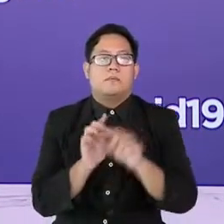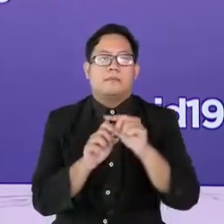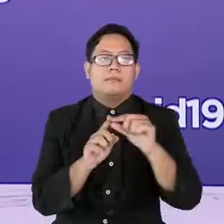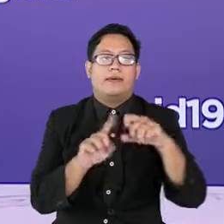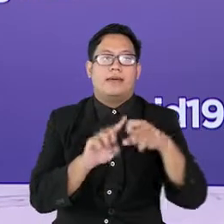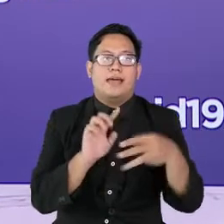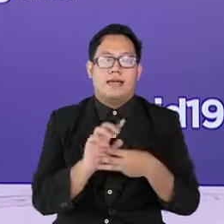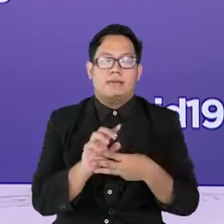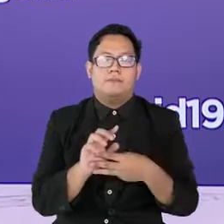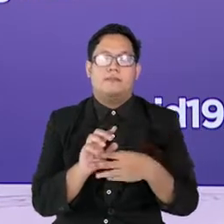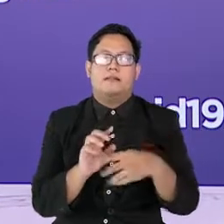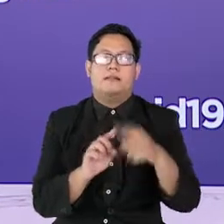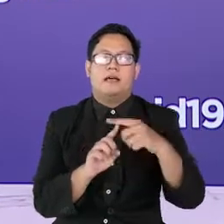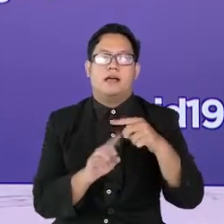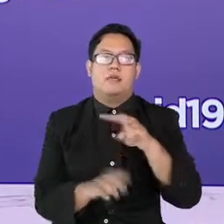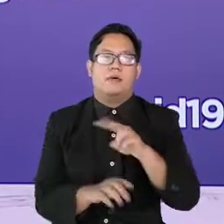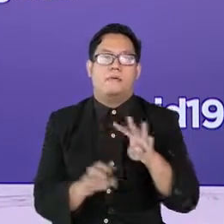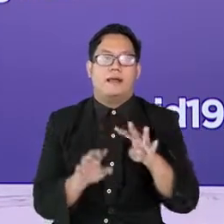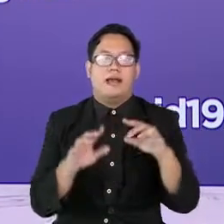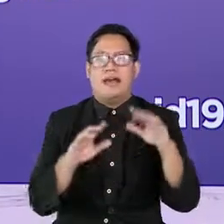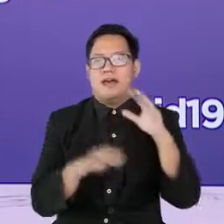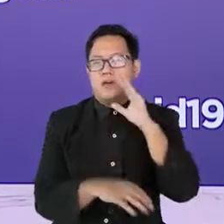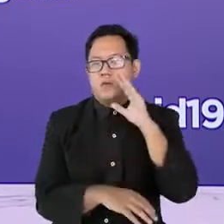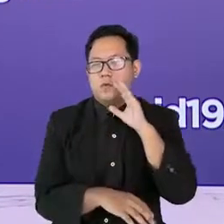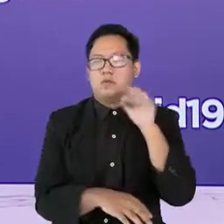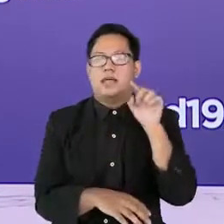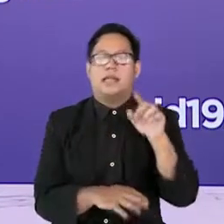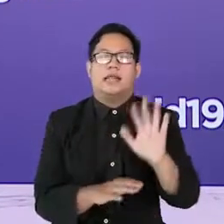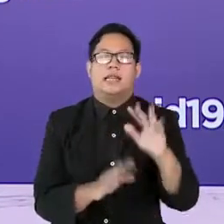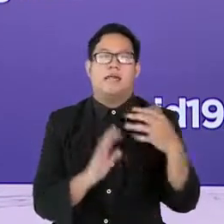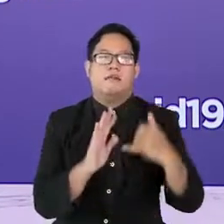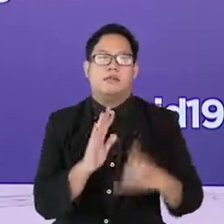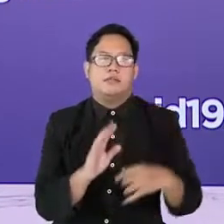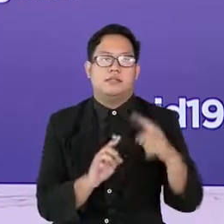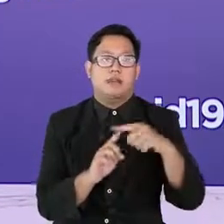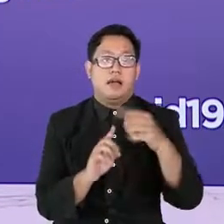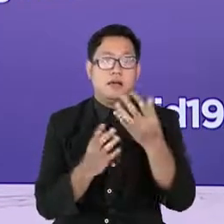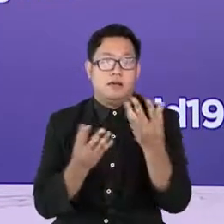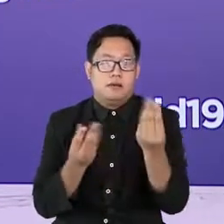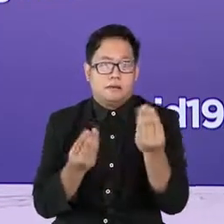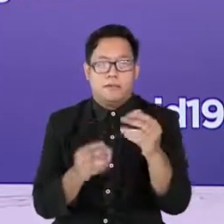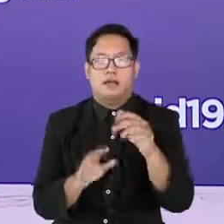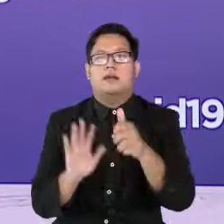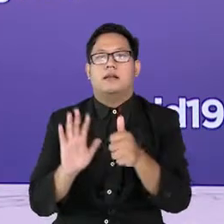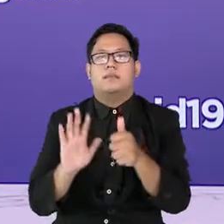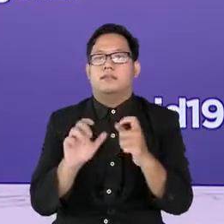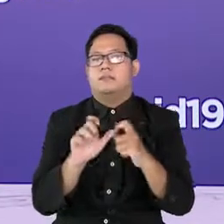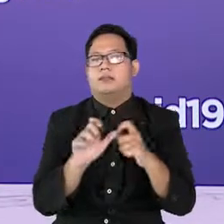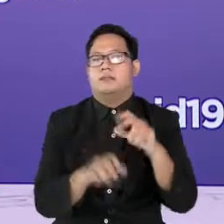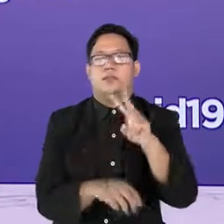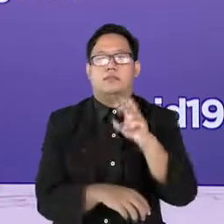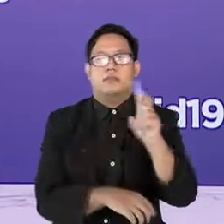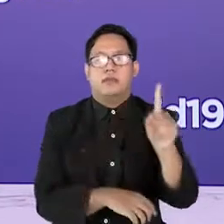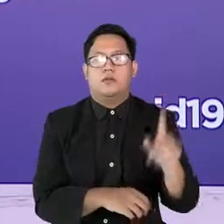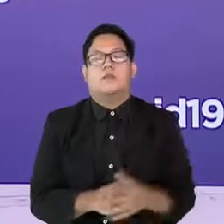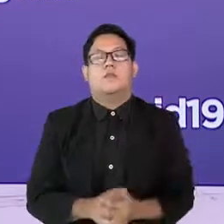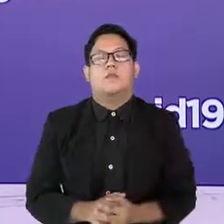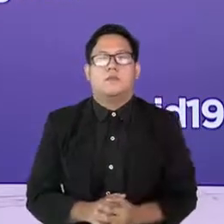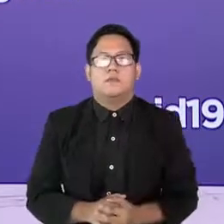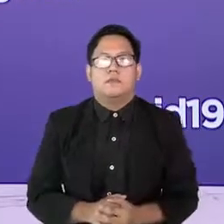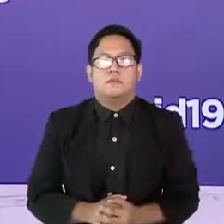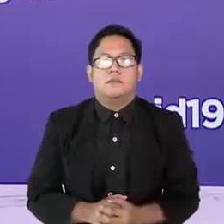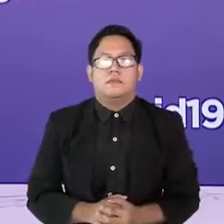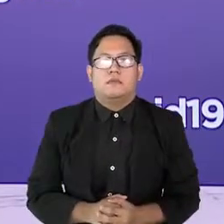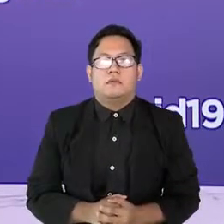24 Agustus pasukan dievaluasi pada tanggal 6 Sep 2002 puluh satu untuk menjaga